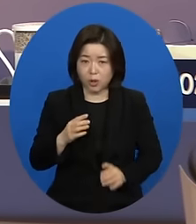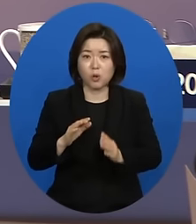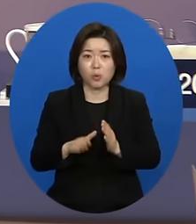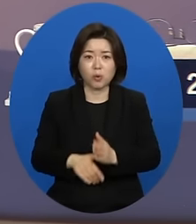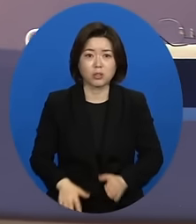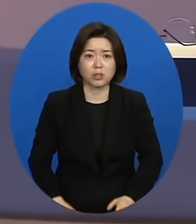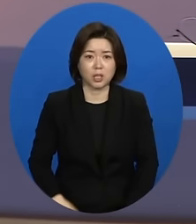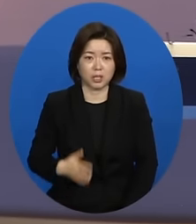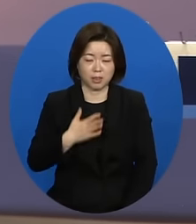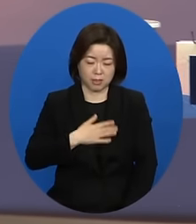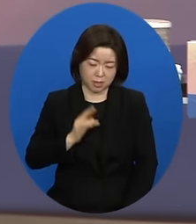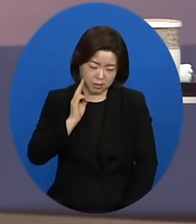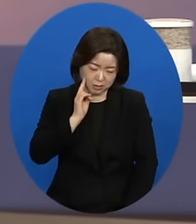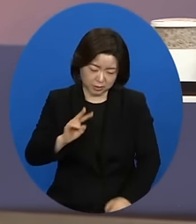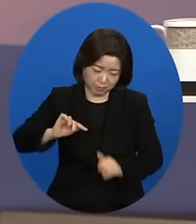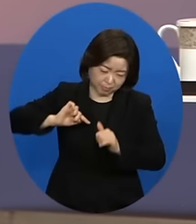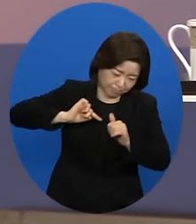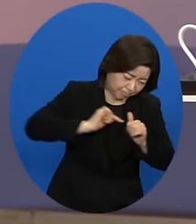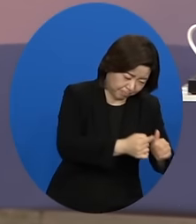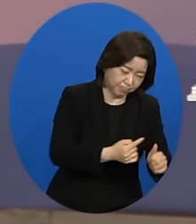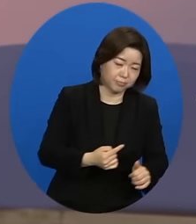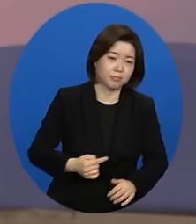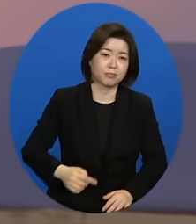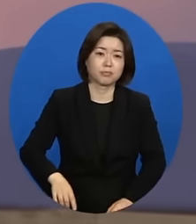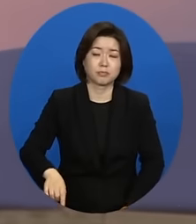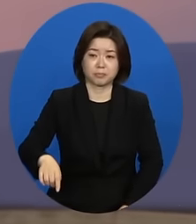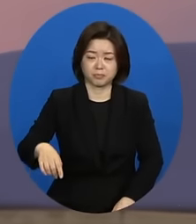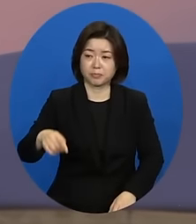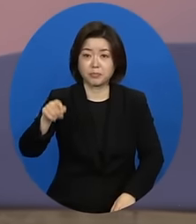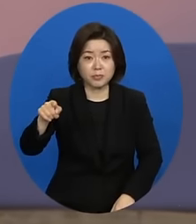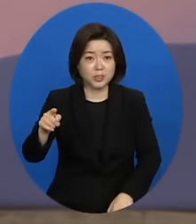저를 심각하게 고문하던 그 놈이